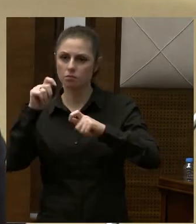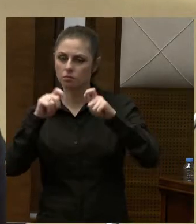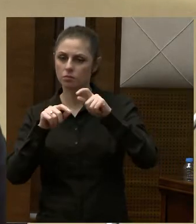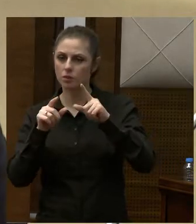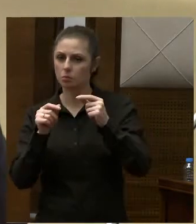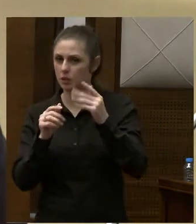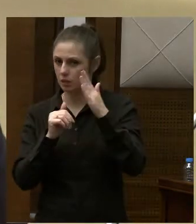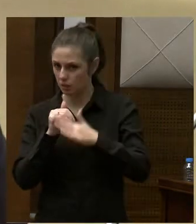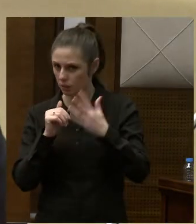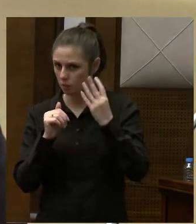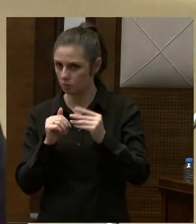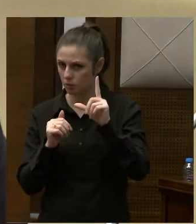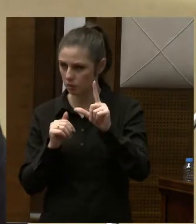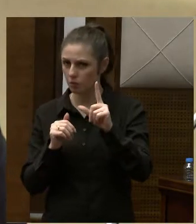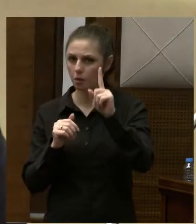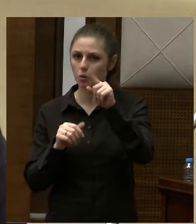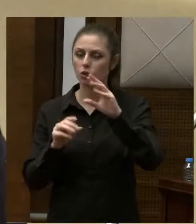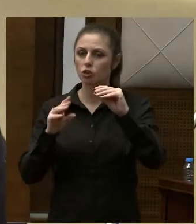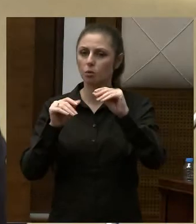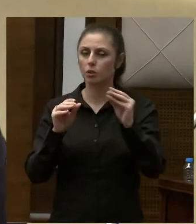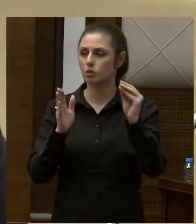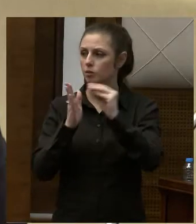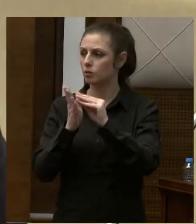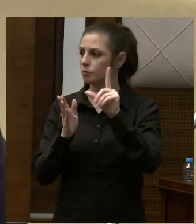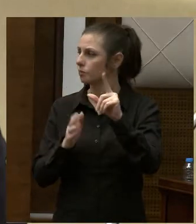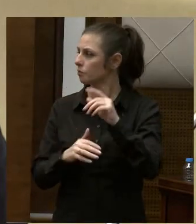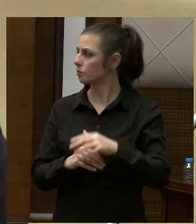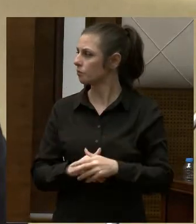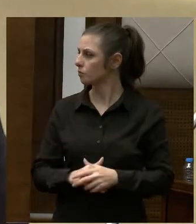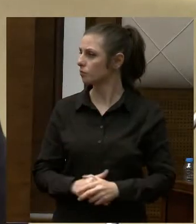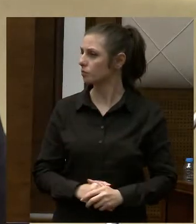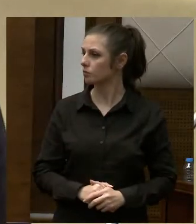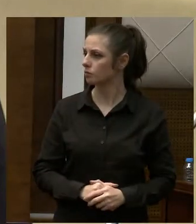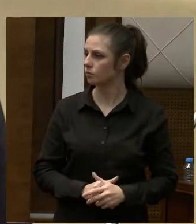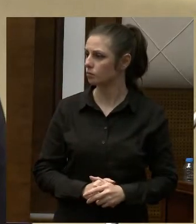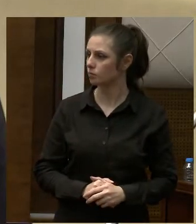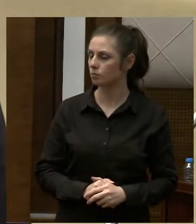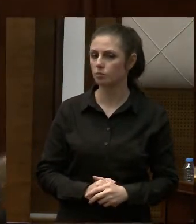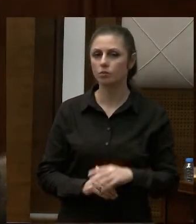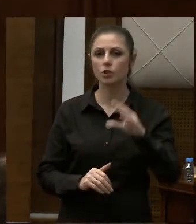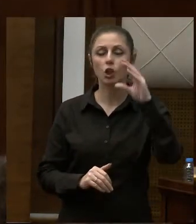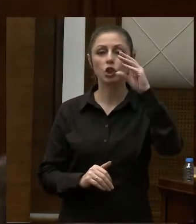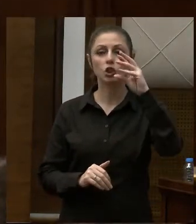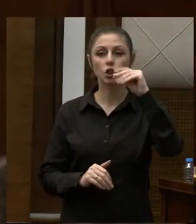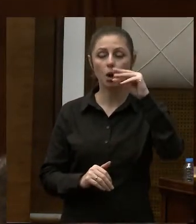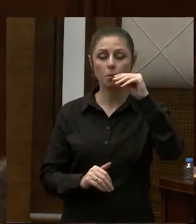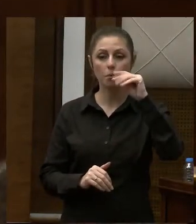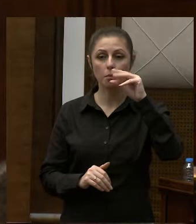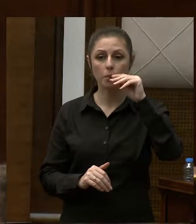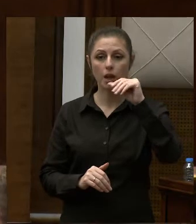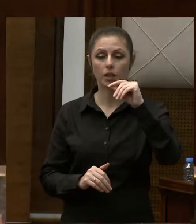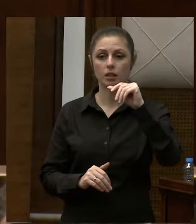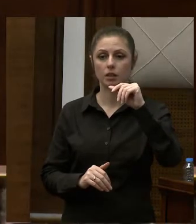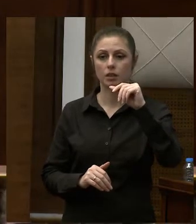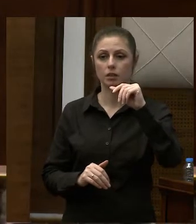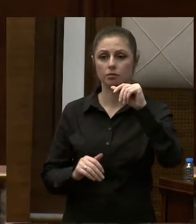toprak esaslı çatı malzemesi kullanmamız gerekiyor. Onu eklemediniz, onu da eklemek istedim. Ekleyiniz efendim. Toprak esaslı? Toprak esaslı